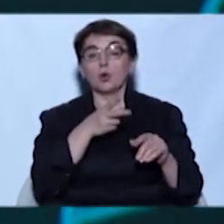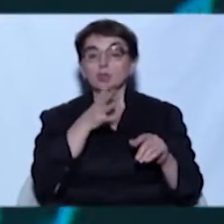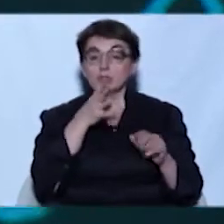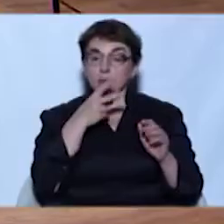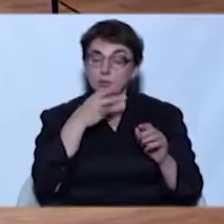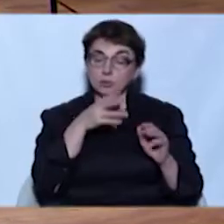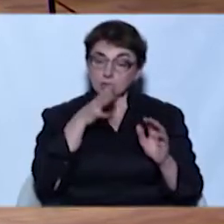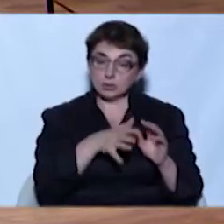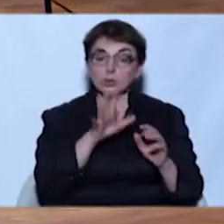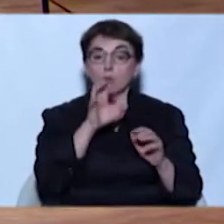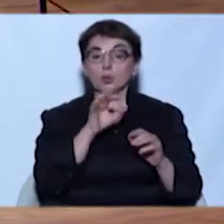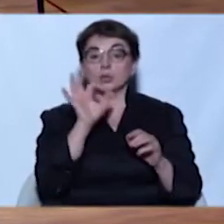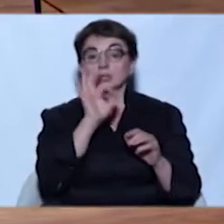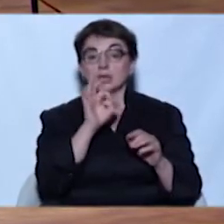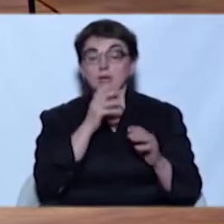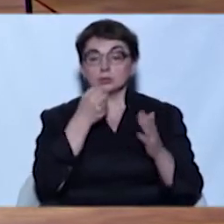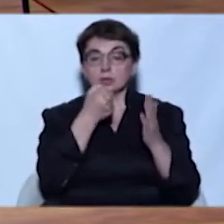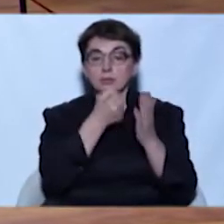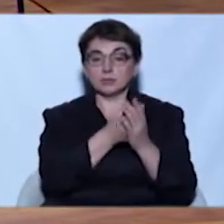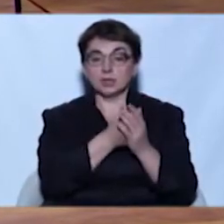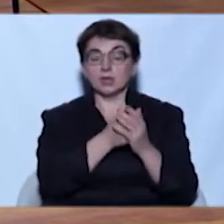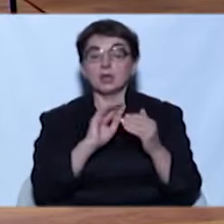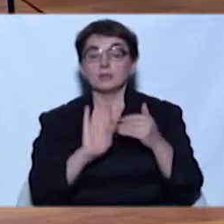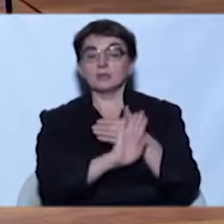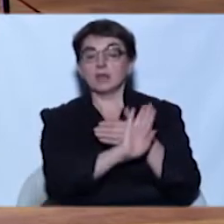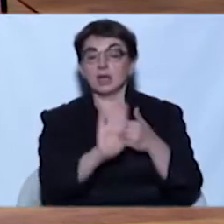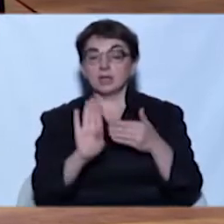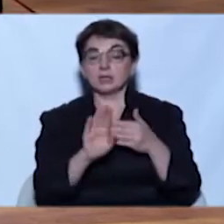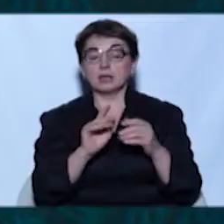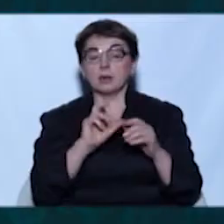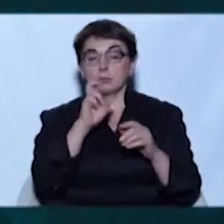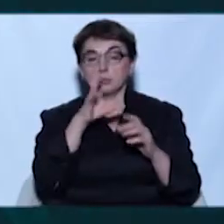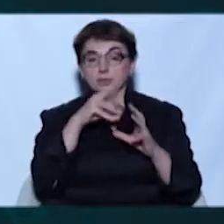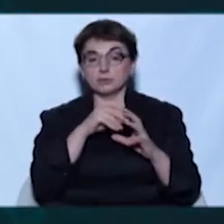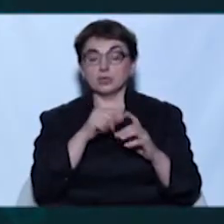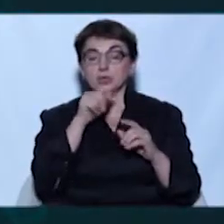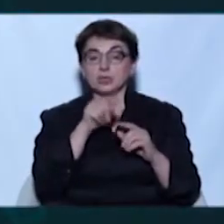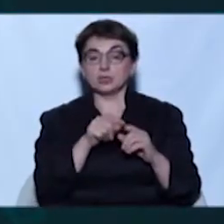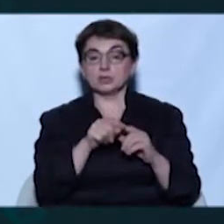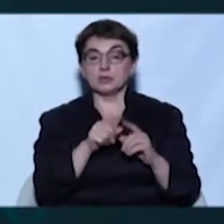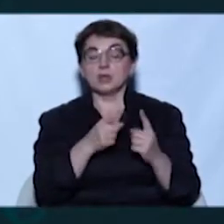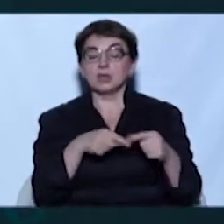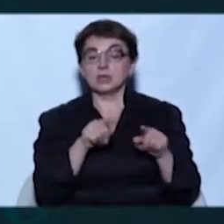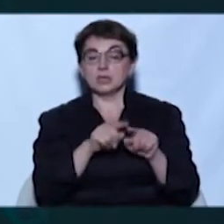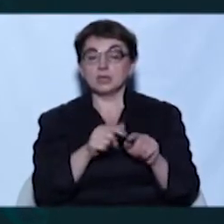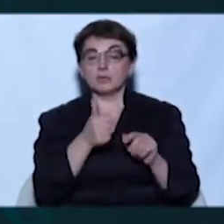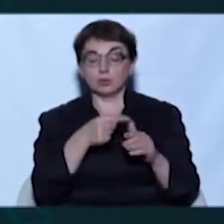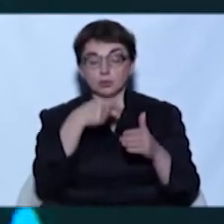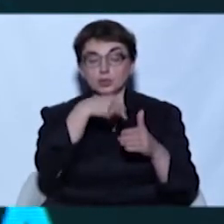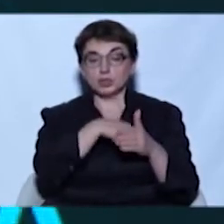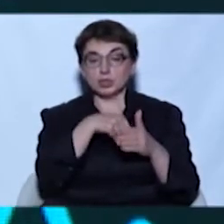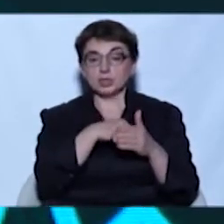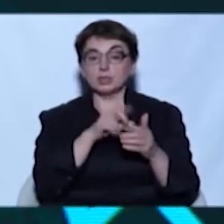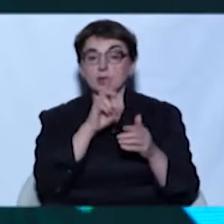4500 გრადუს აღწევს ტემპერატურა გარეთა ბირთვში. ის ისევე როგორც შიგნითა